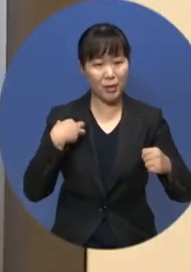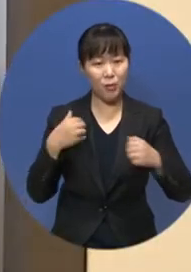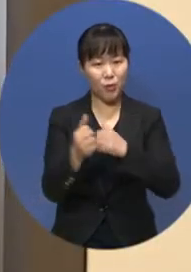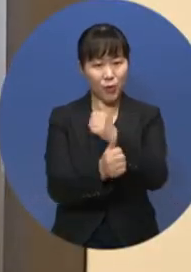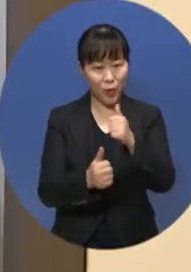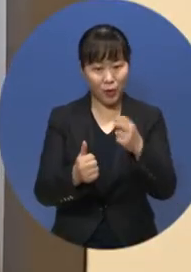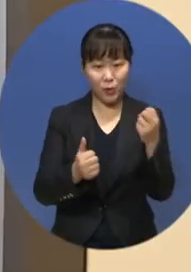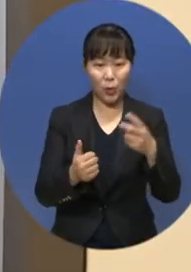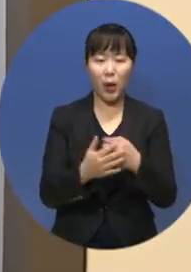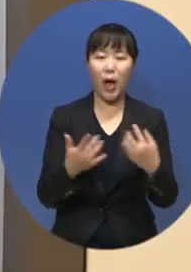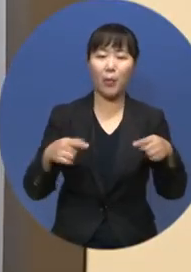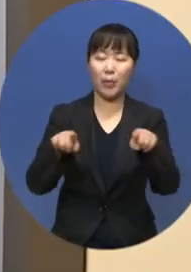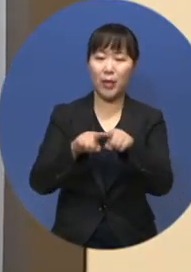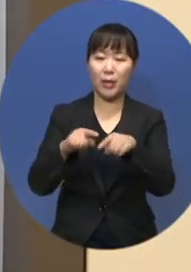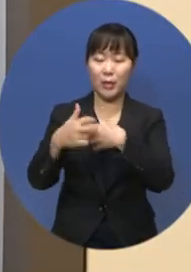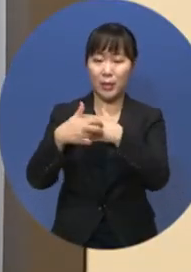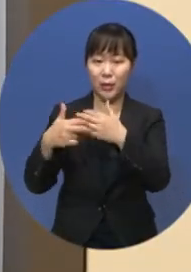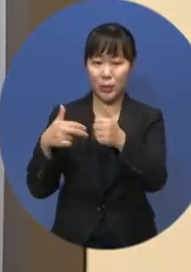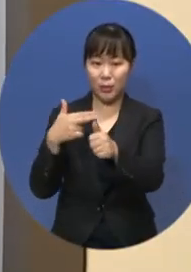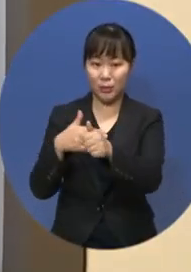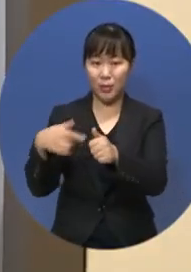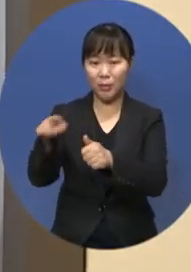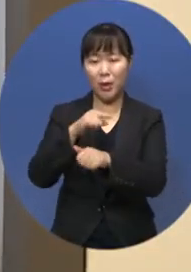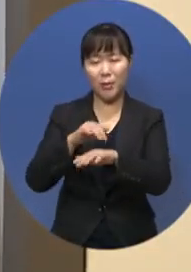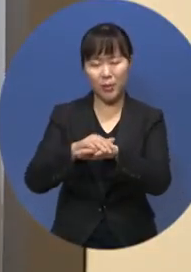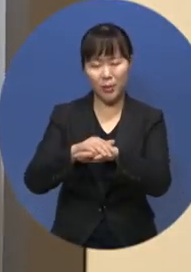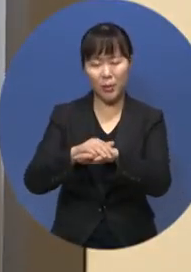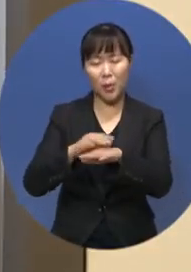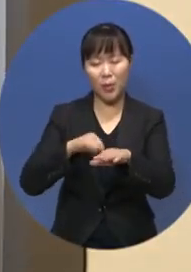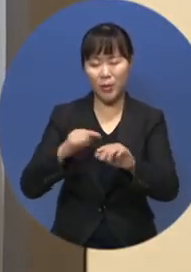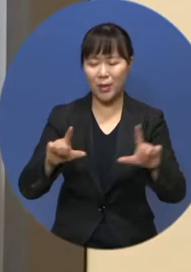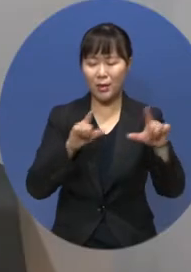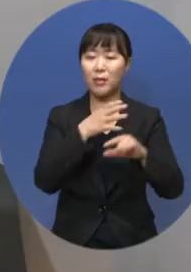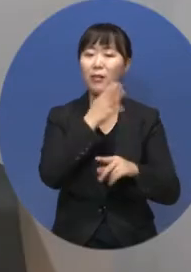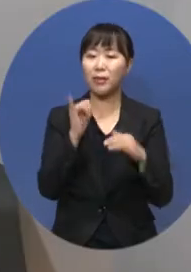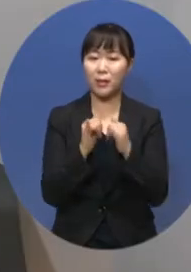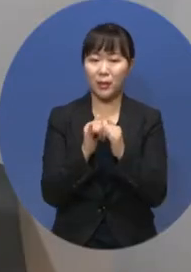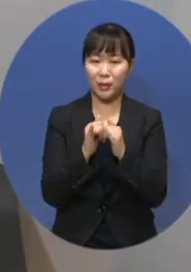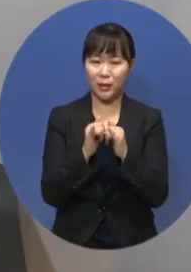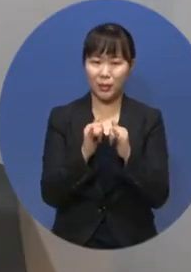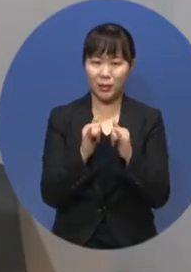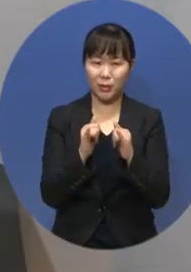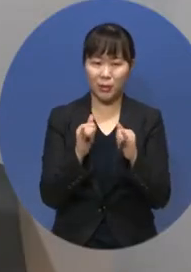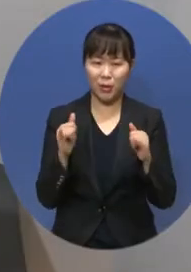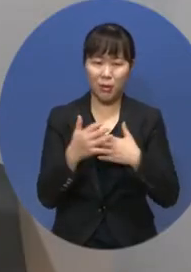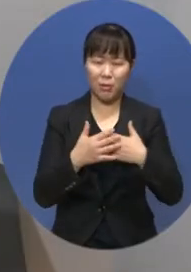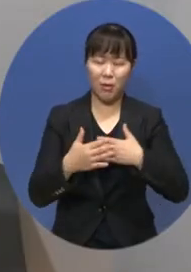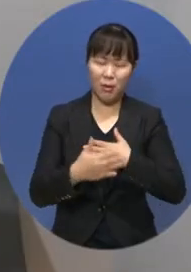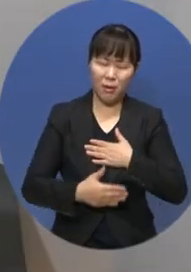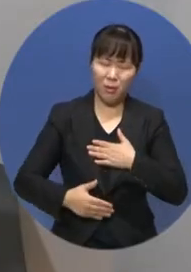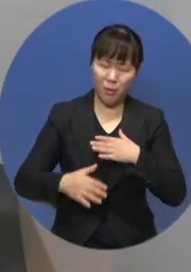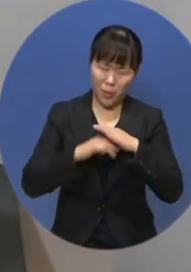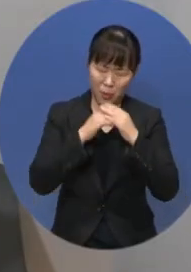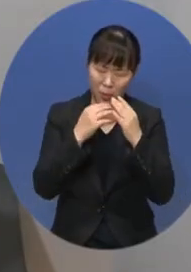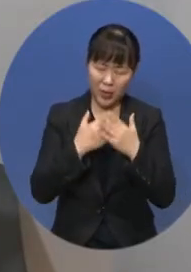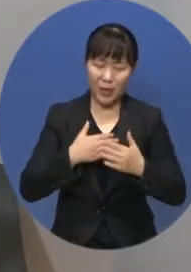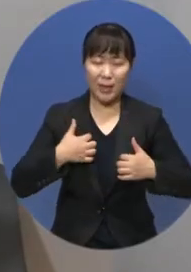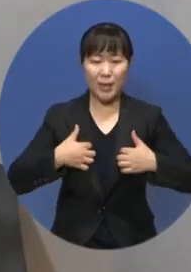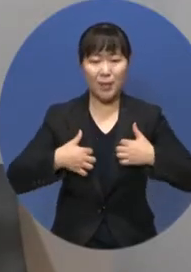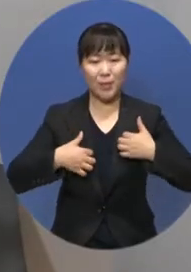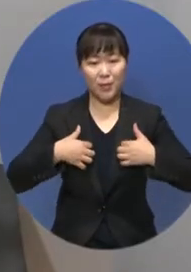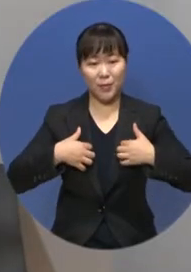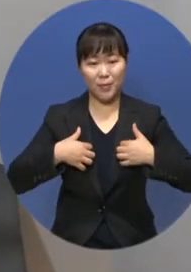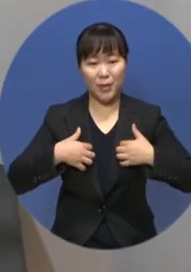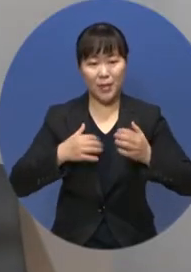유언들과 함께하는 의료진들의 손길로 홀로 살아가시는 어르신들의 몸과 마음에 기쁨의